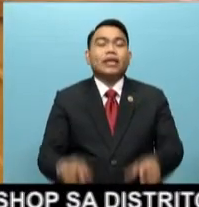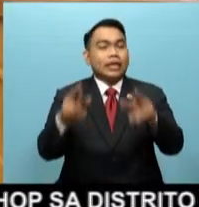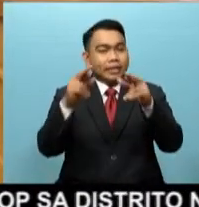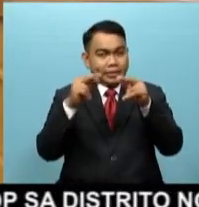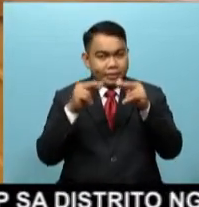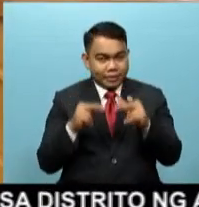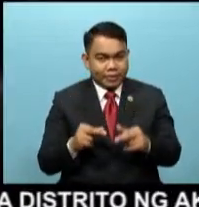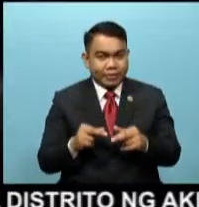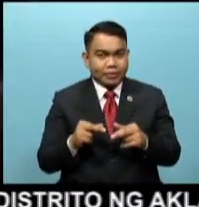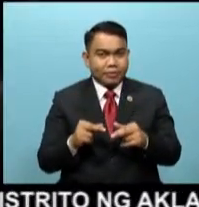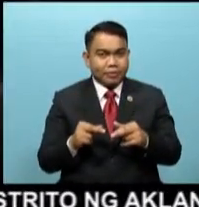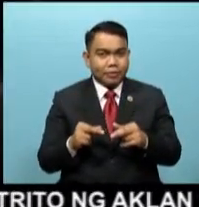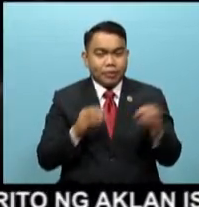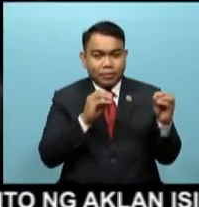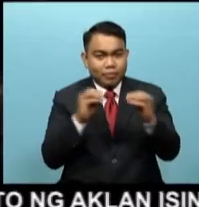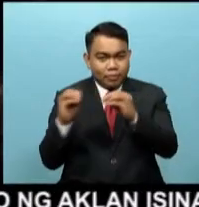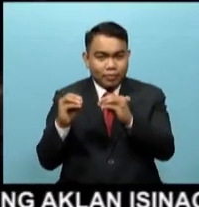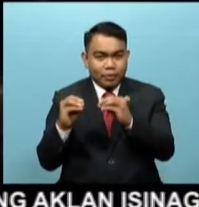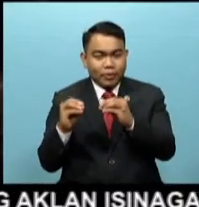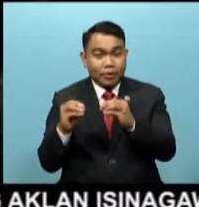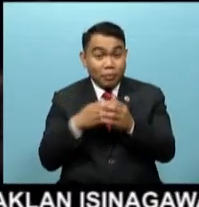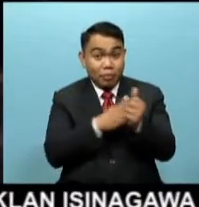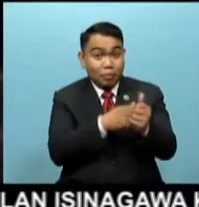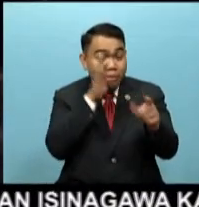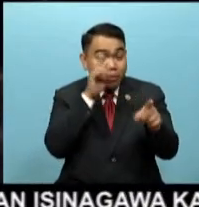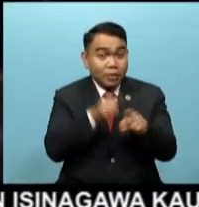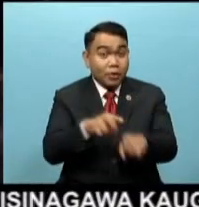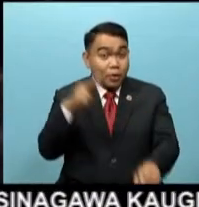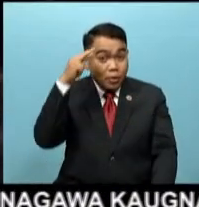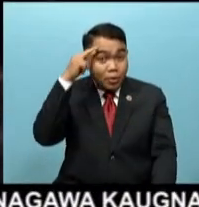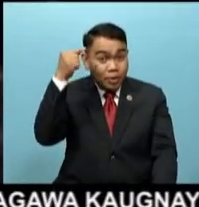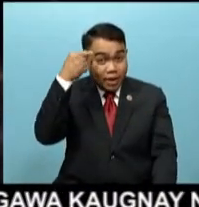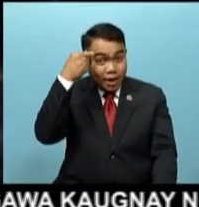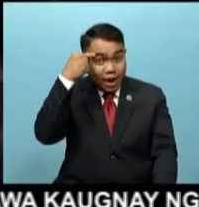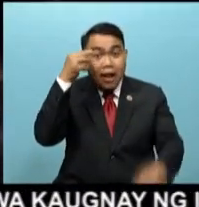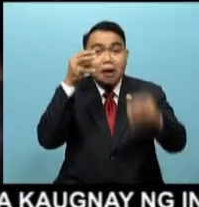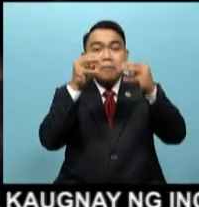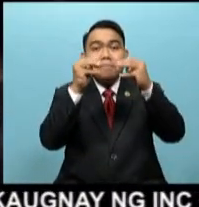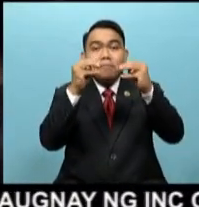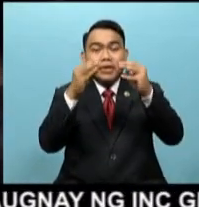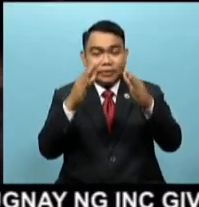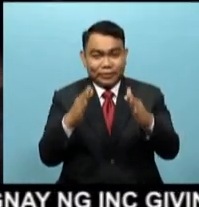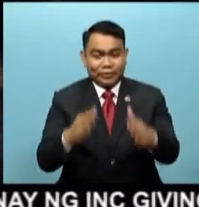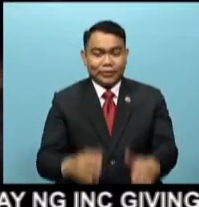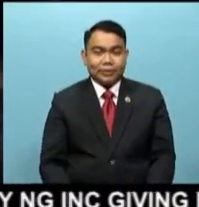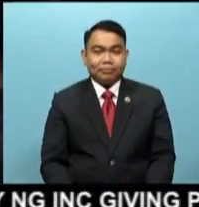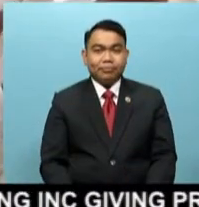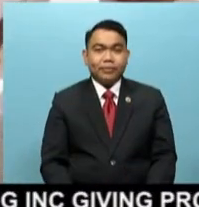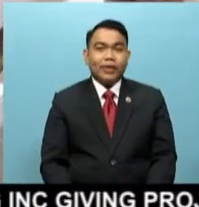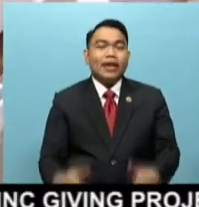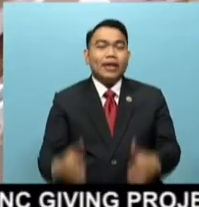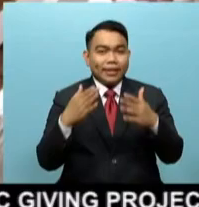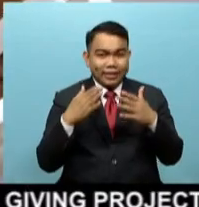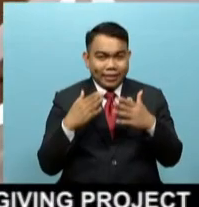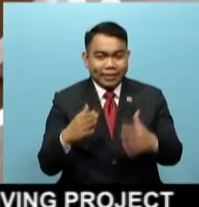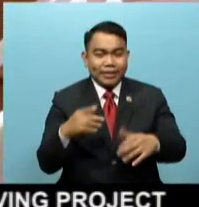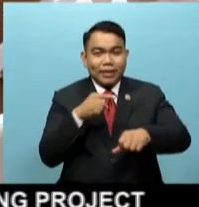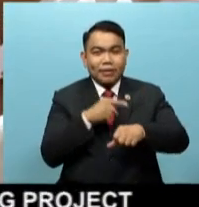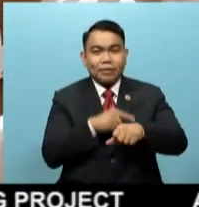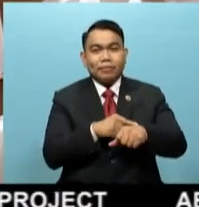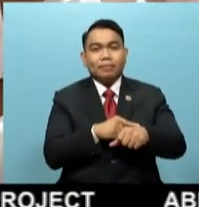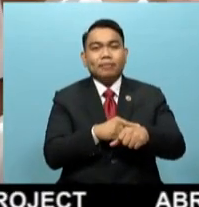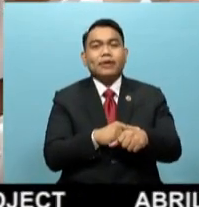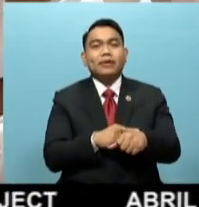ay pinangunahan ni kapatid na Romar Galang, ministro ng Ebanghelyo. Isinagawa rin sa panahon ng pagtitipon ng sabay-sabay